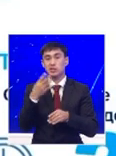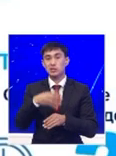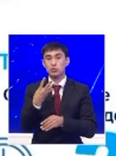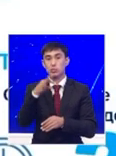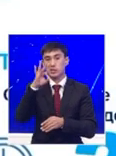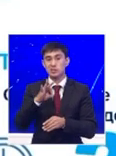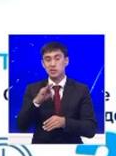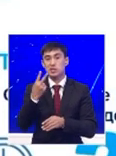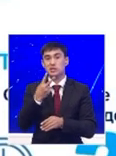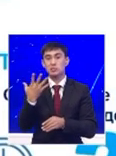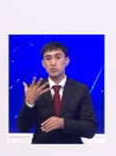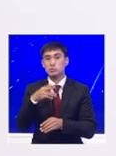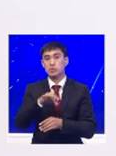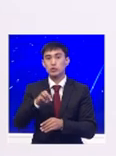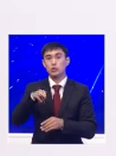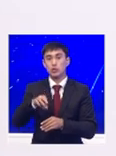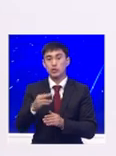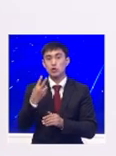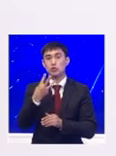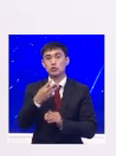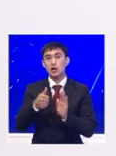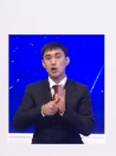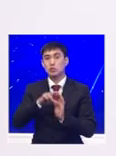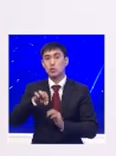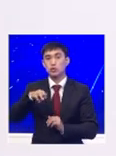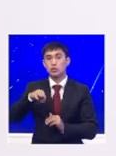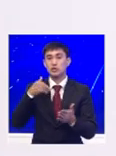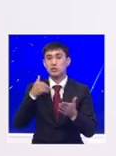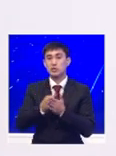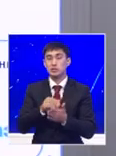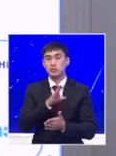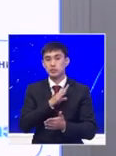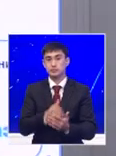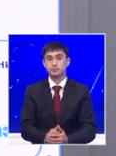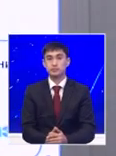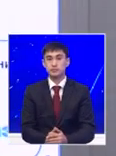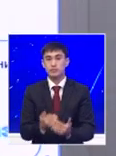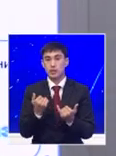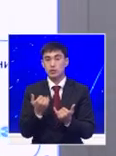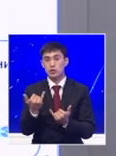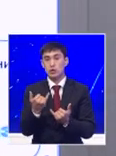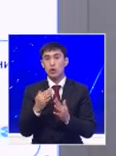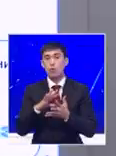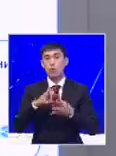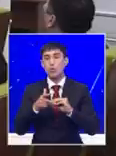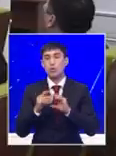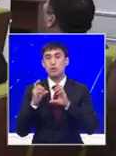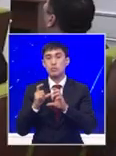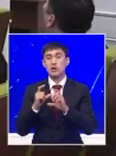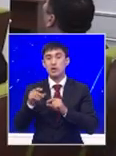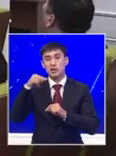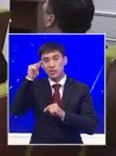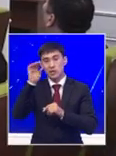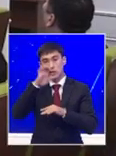44% деңгейінде 2,5 миллион тоннадан 3,6 миллион тоннаға дейін өсім байқалады. Негізгі жүк көлемі Қытай